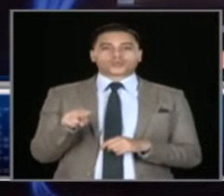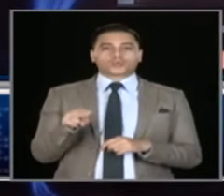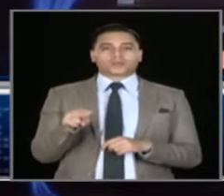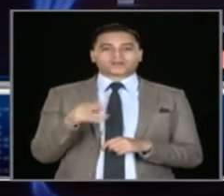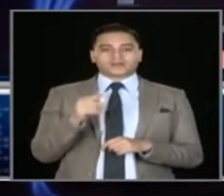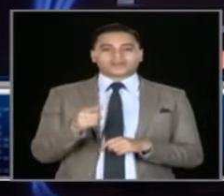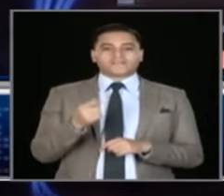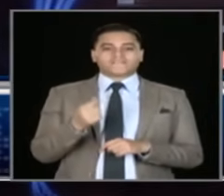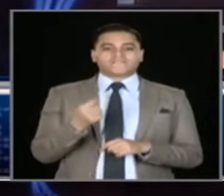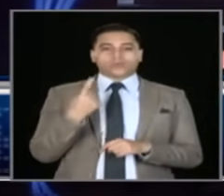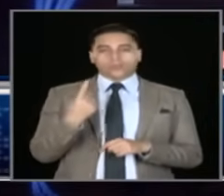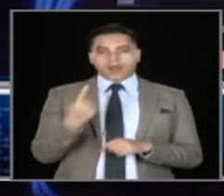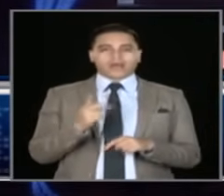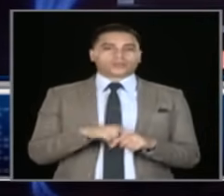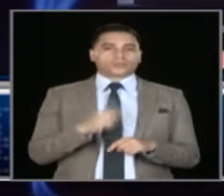فئة